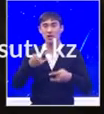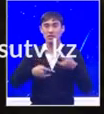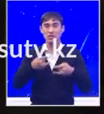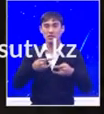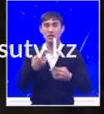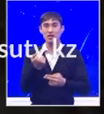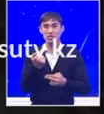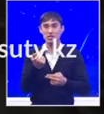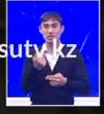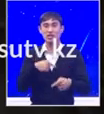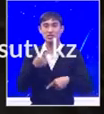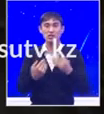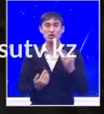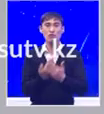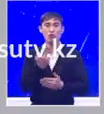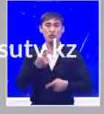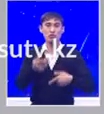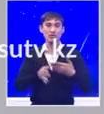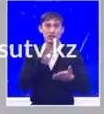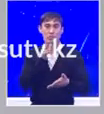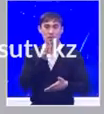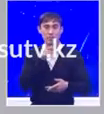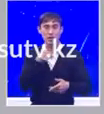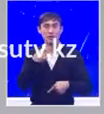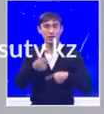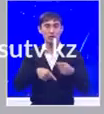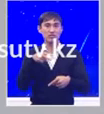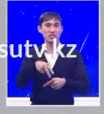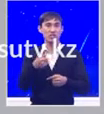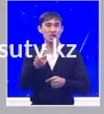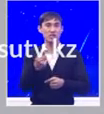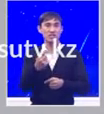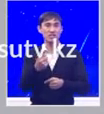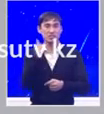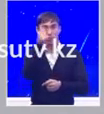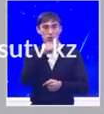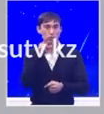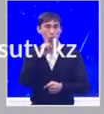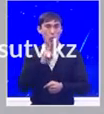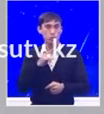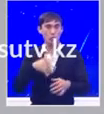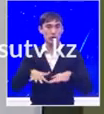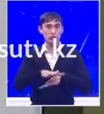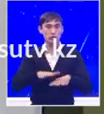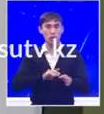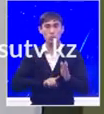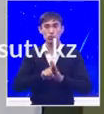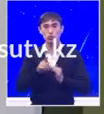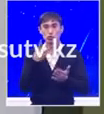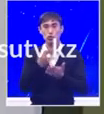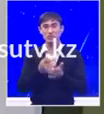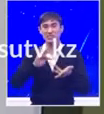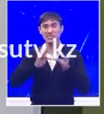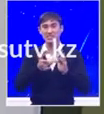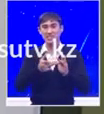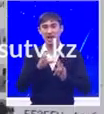конечно же идти в ногу со временем и вот в далеком 2011 году для удобства аудитории запущены собственный сайт а